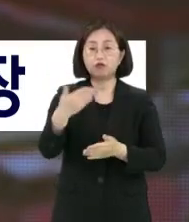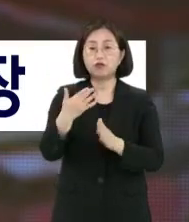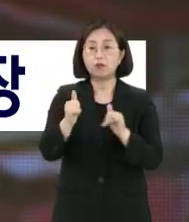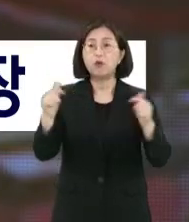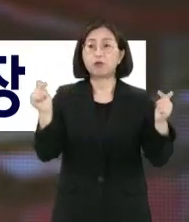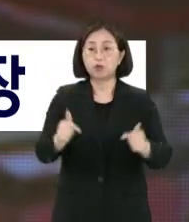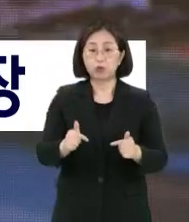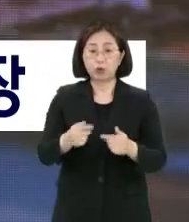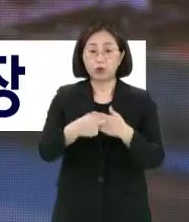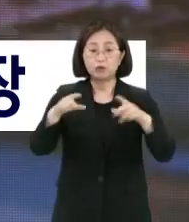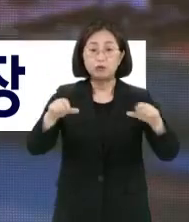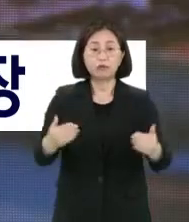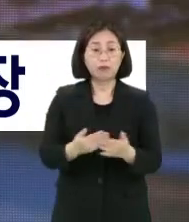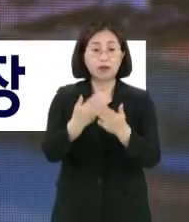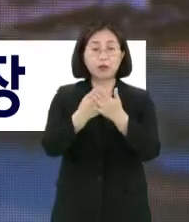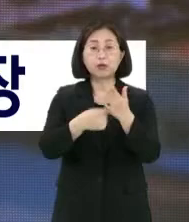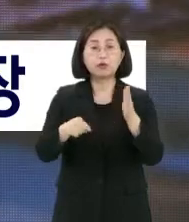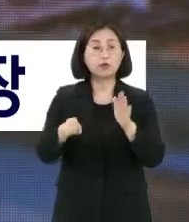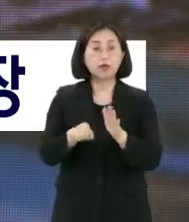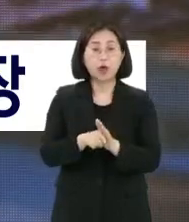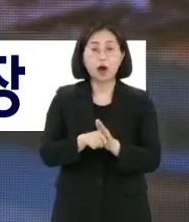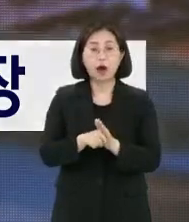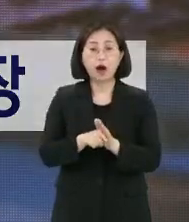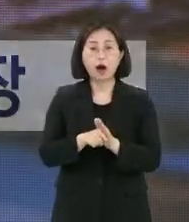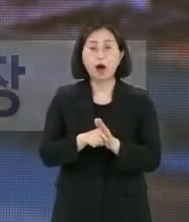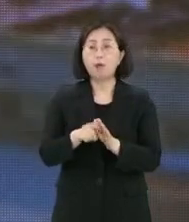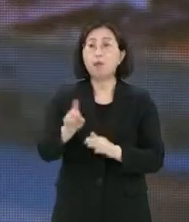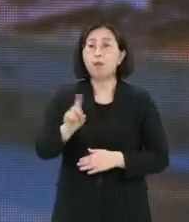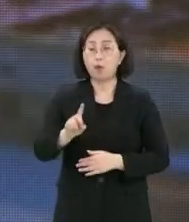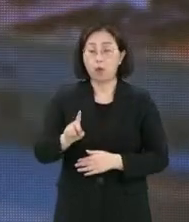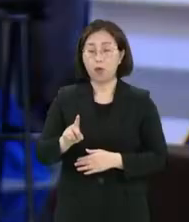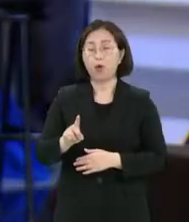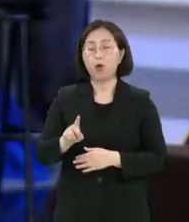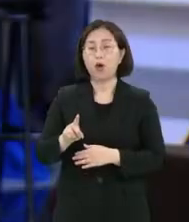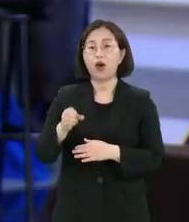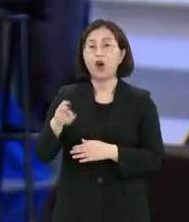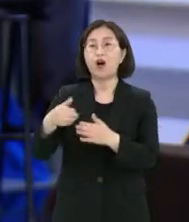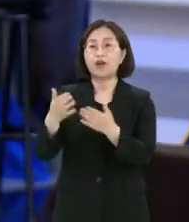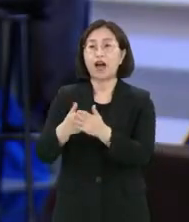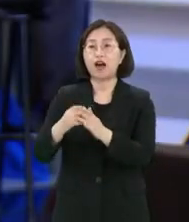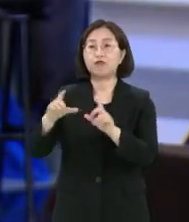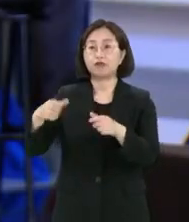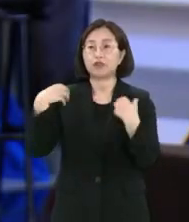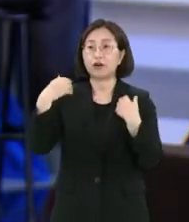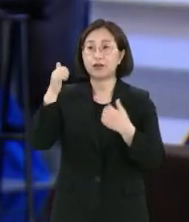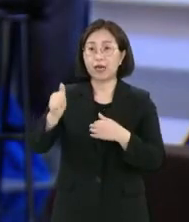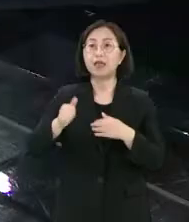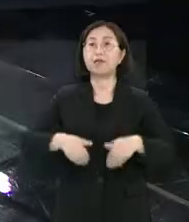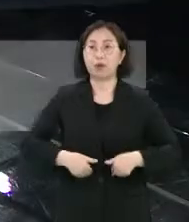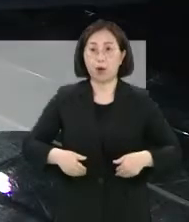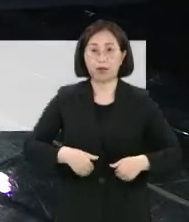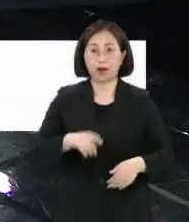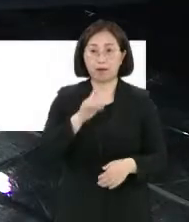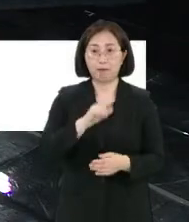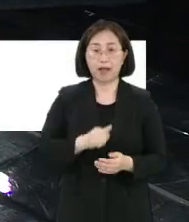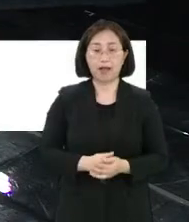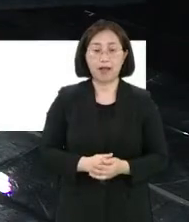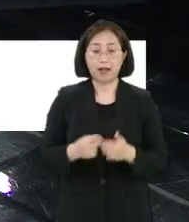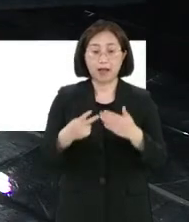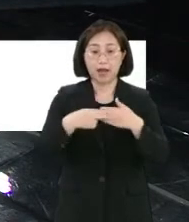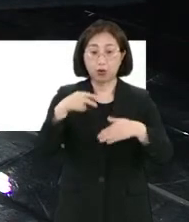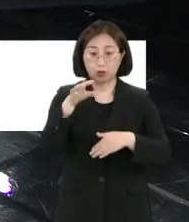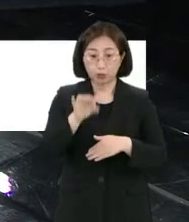줄었다며 대덕구 발전을 위해선 여당 구청장이 필요하다고 강조했습니다. 대덕구 지역화폐인 대덕